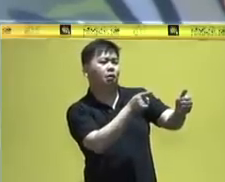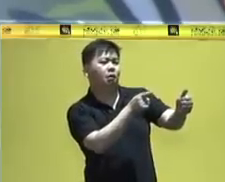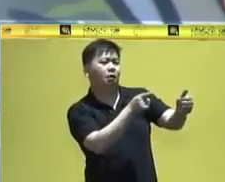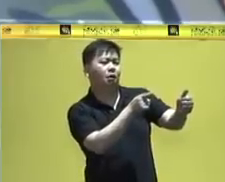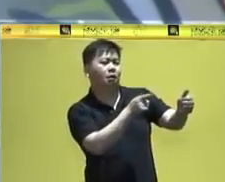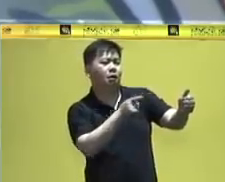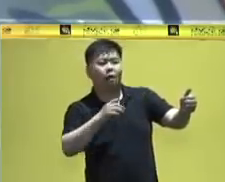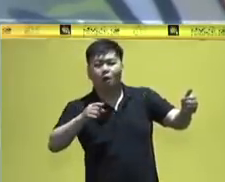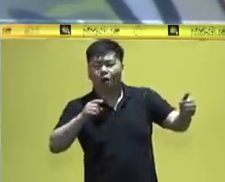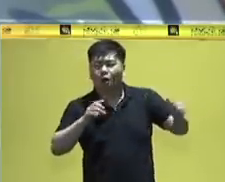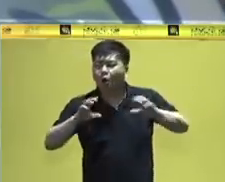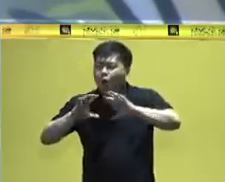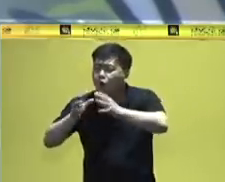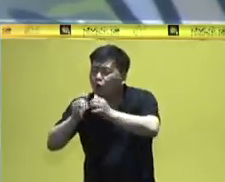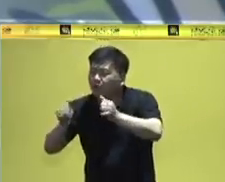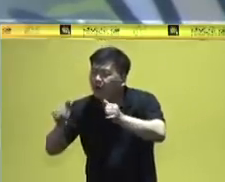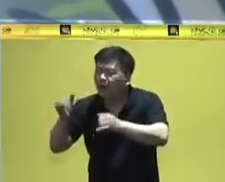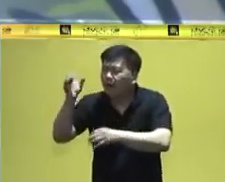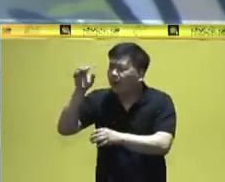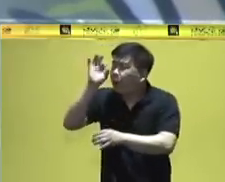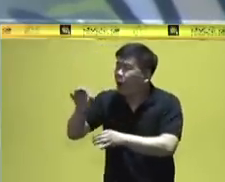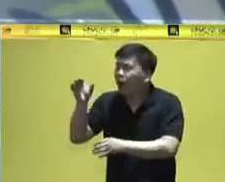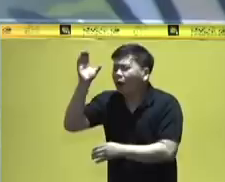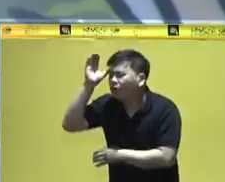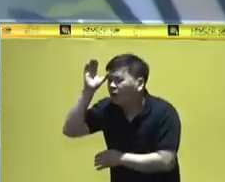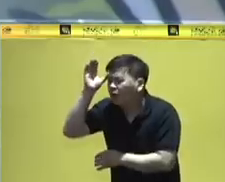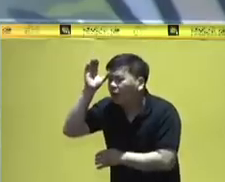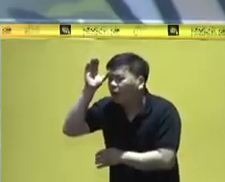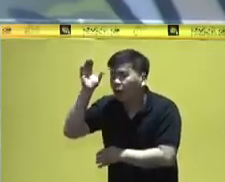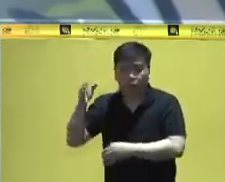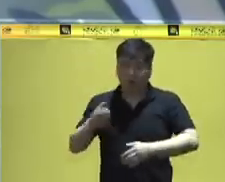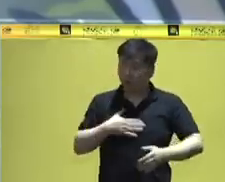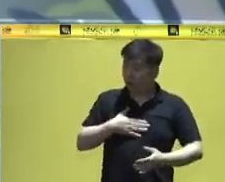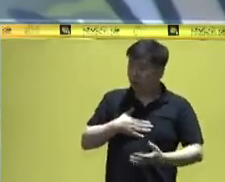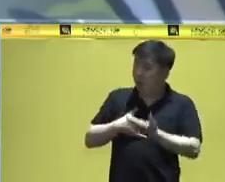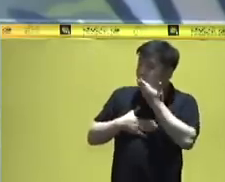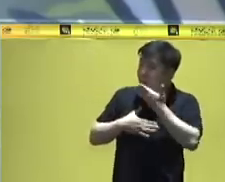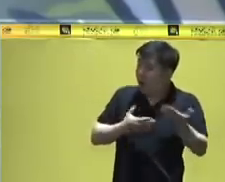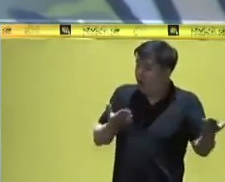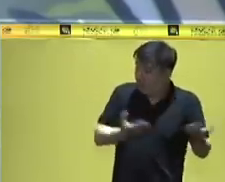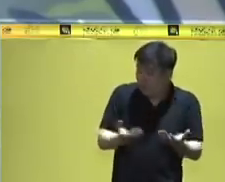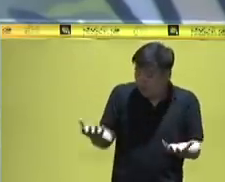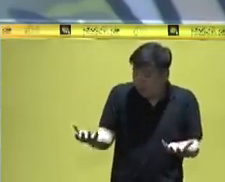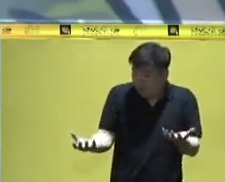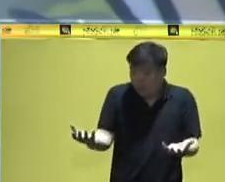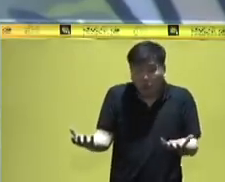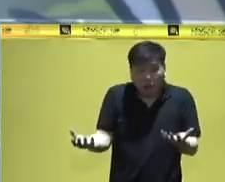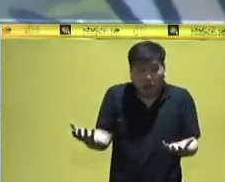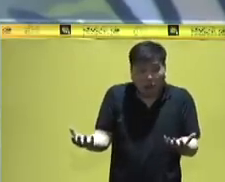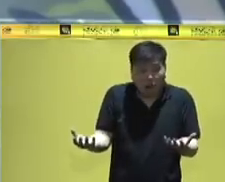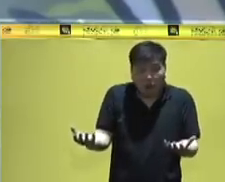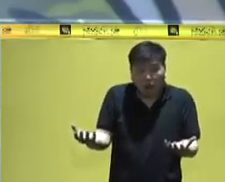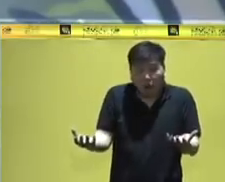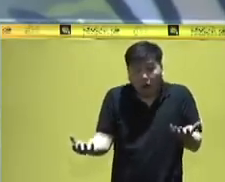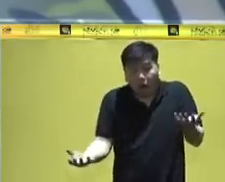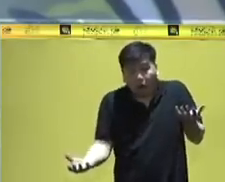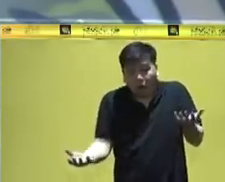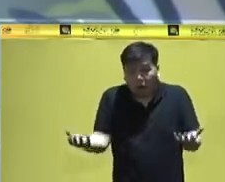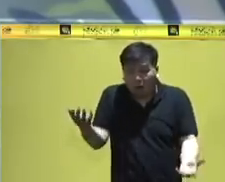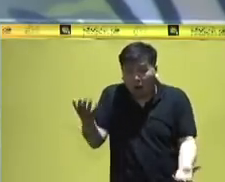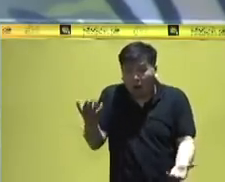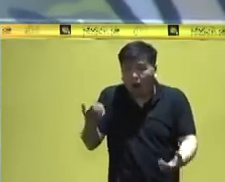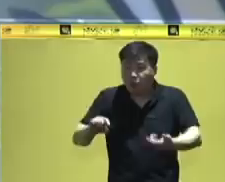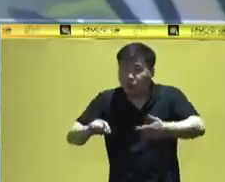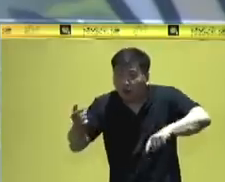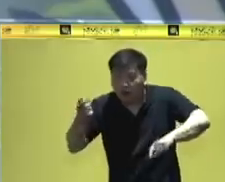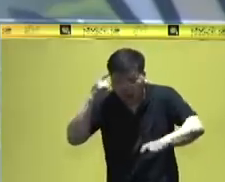대통령이 국민에 대해서 갖고 있는 기대와 대통령이 자기가 할 수 있는 일 사이에서 그 불화, 그 차이에 대해서 굉장히 고민을 많이